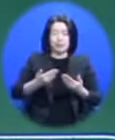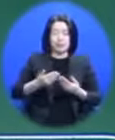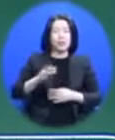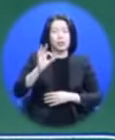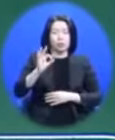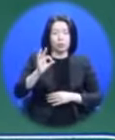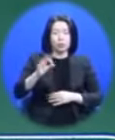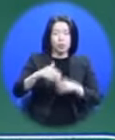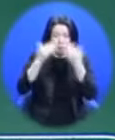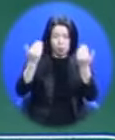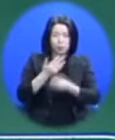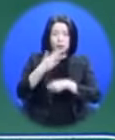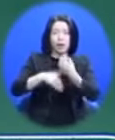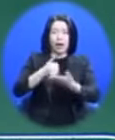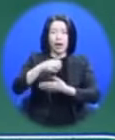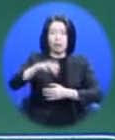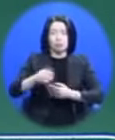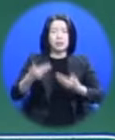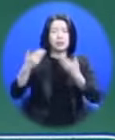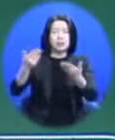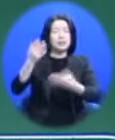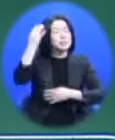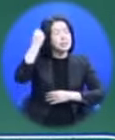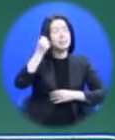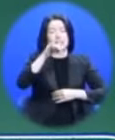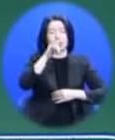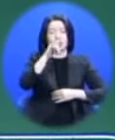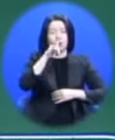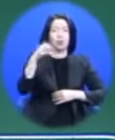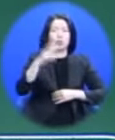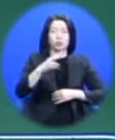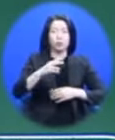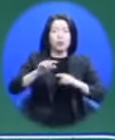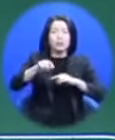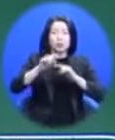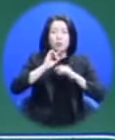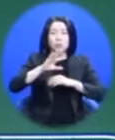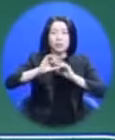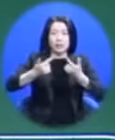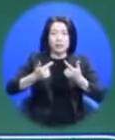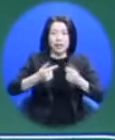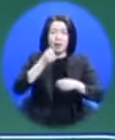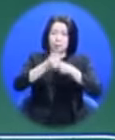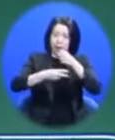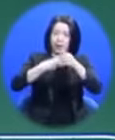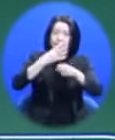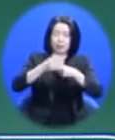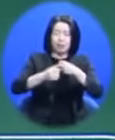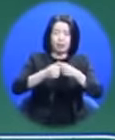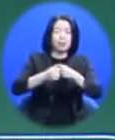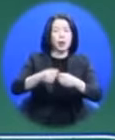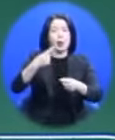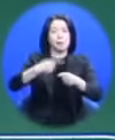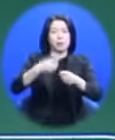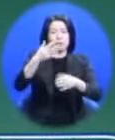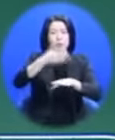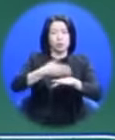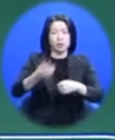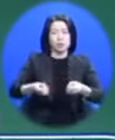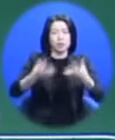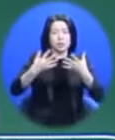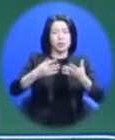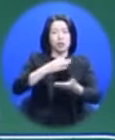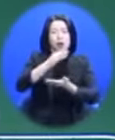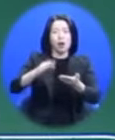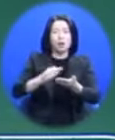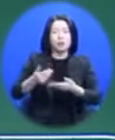드렸던 기억이 납니다. 또 그것뿐만이 아니라 매년마다 맥주감사주일에 헌금을 하나님 앞에 드렸던